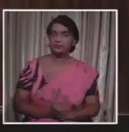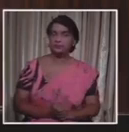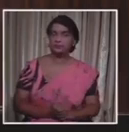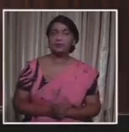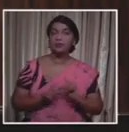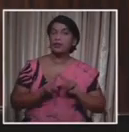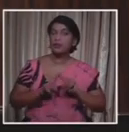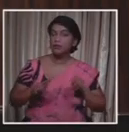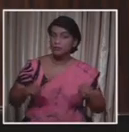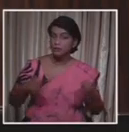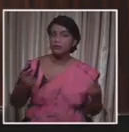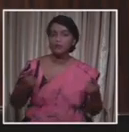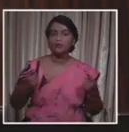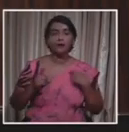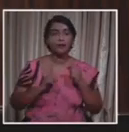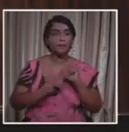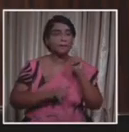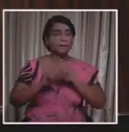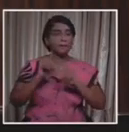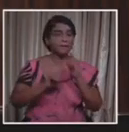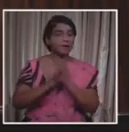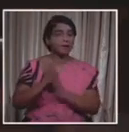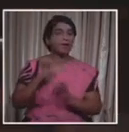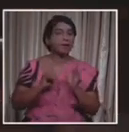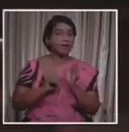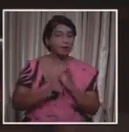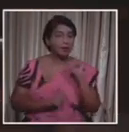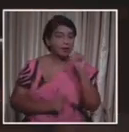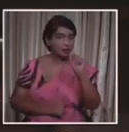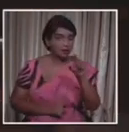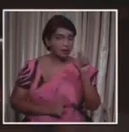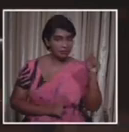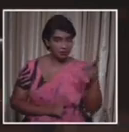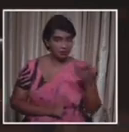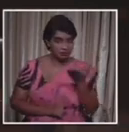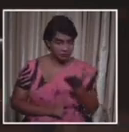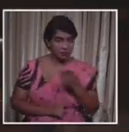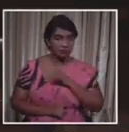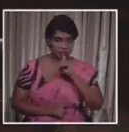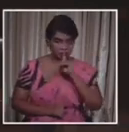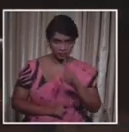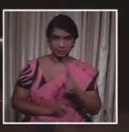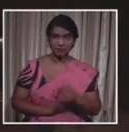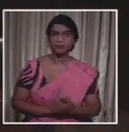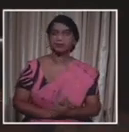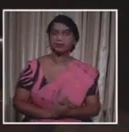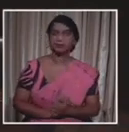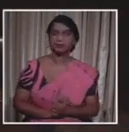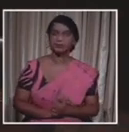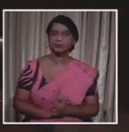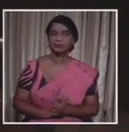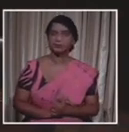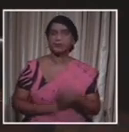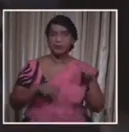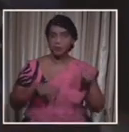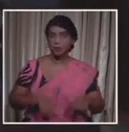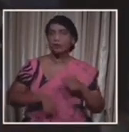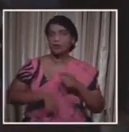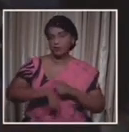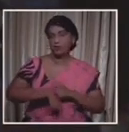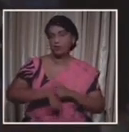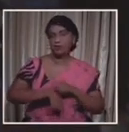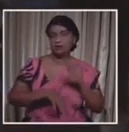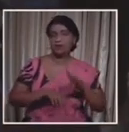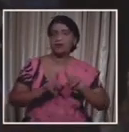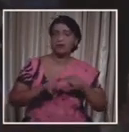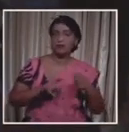වෙනත් පාර්ලිමේන්තු මන්ත්‍රීවරුන්ගේ නම් ඉදිරිපත් කරනවද? දැන් අවස්ථාව තියෙනවා